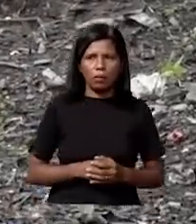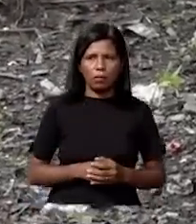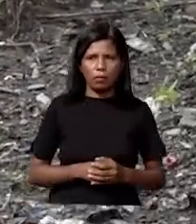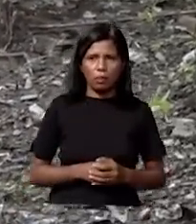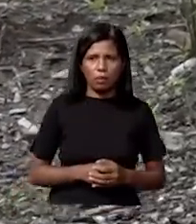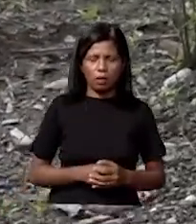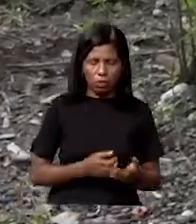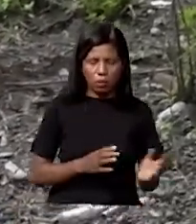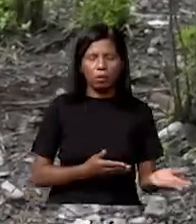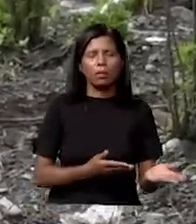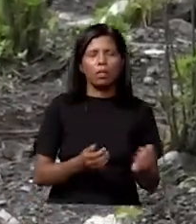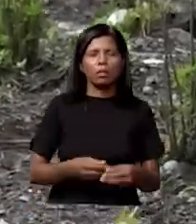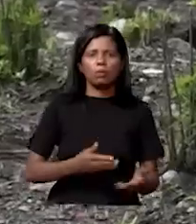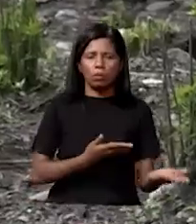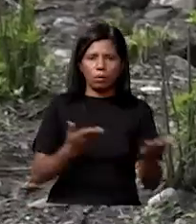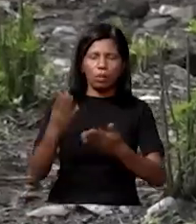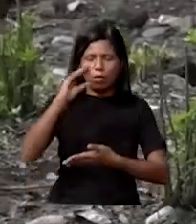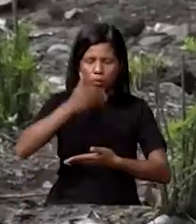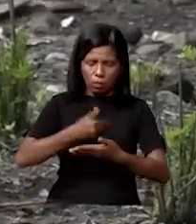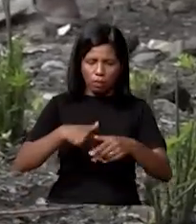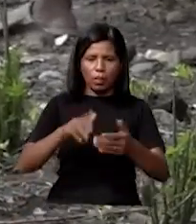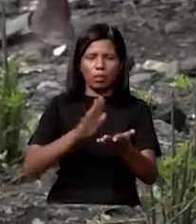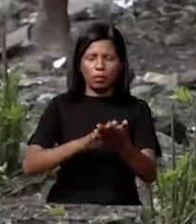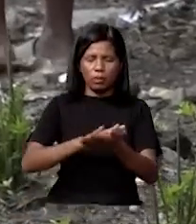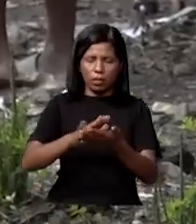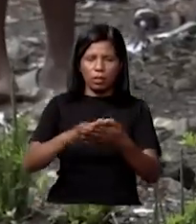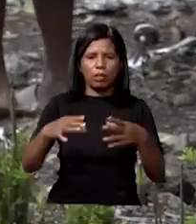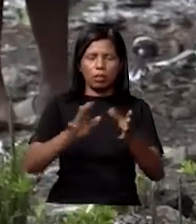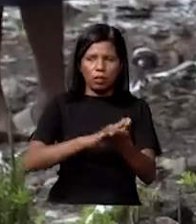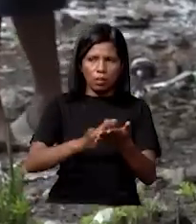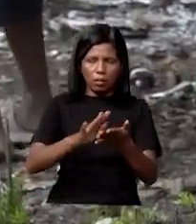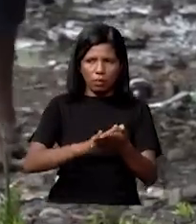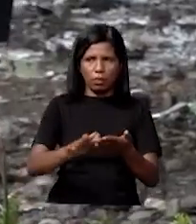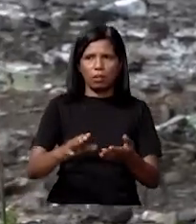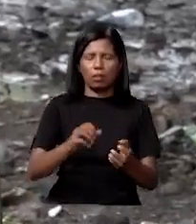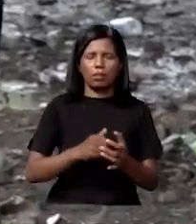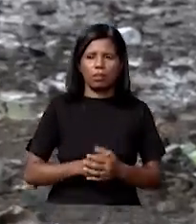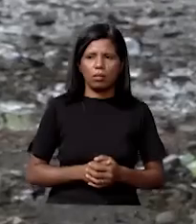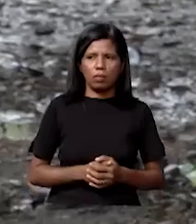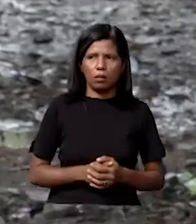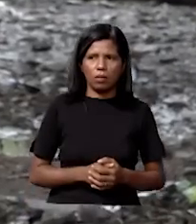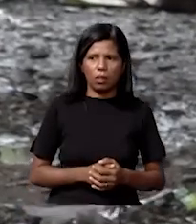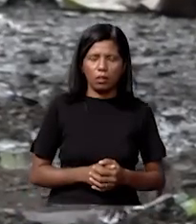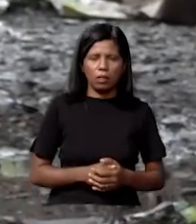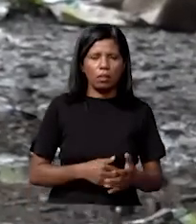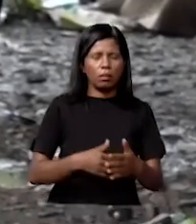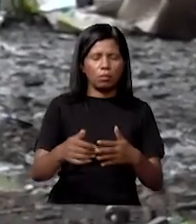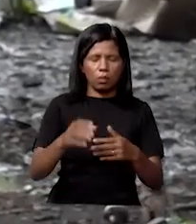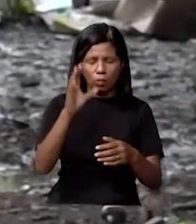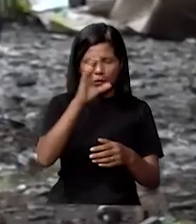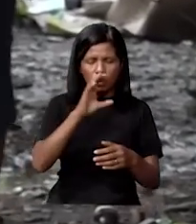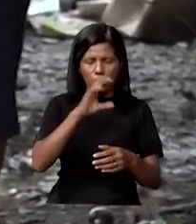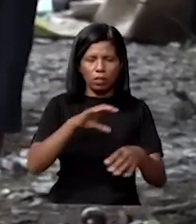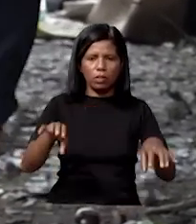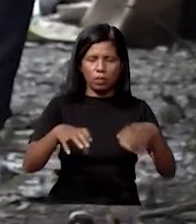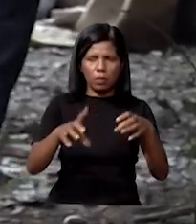duru bawen pasibikan masoba daso puer masoba buka bukol kerca buka hau iha